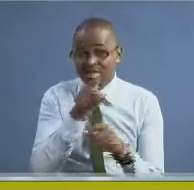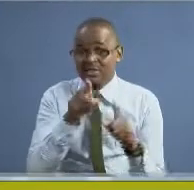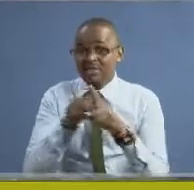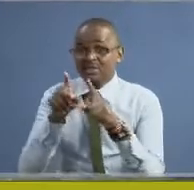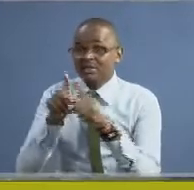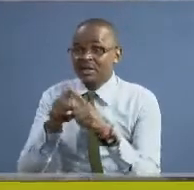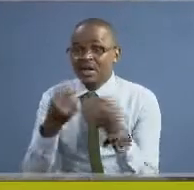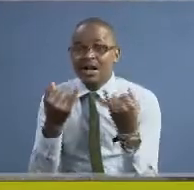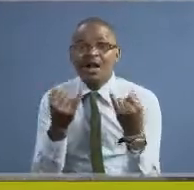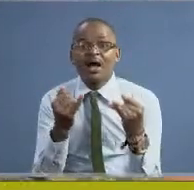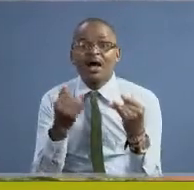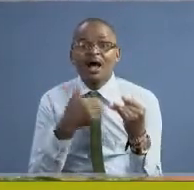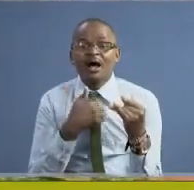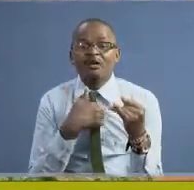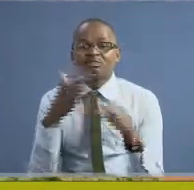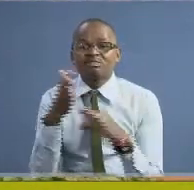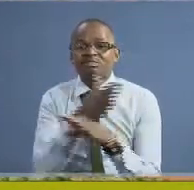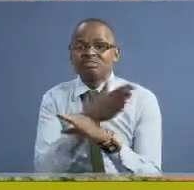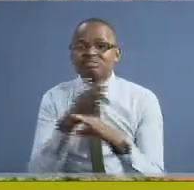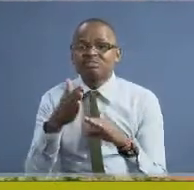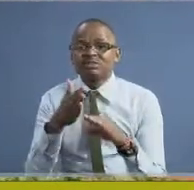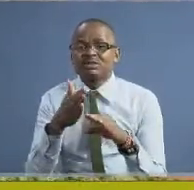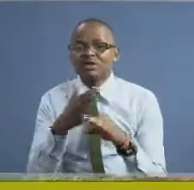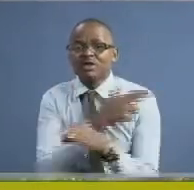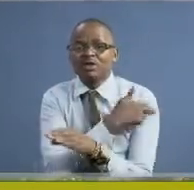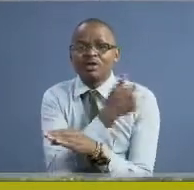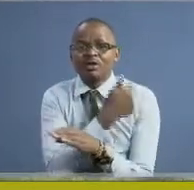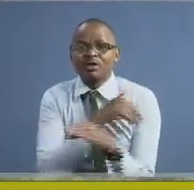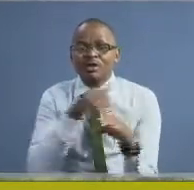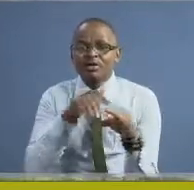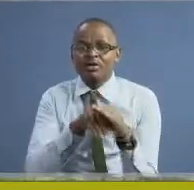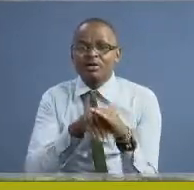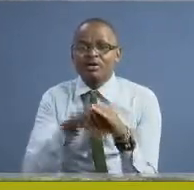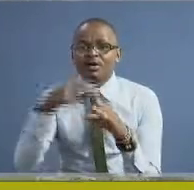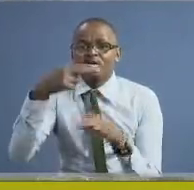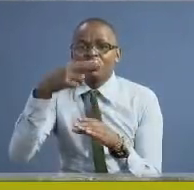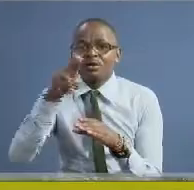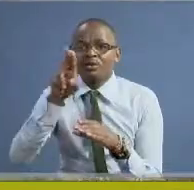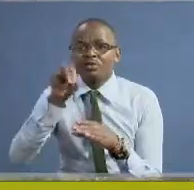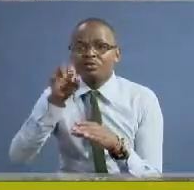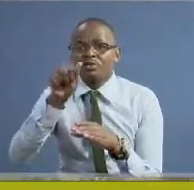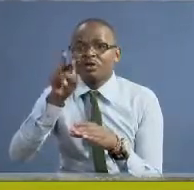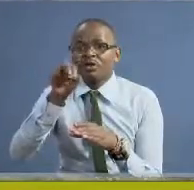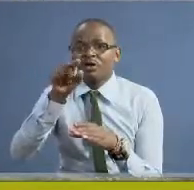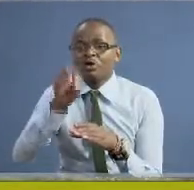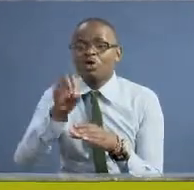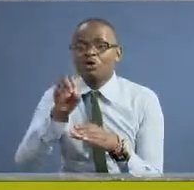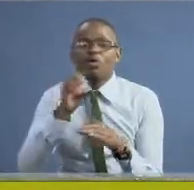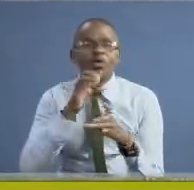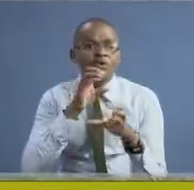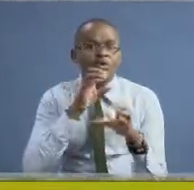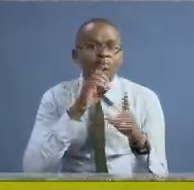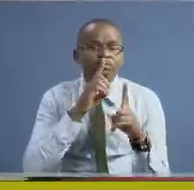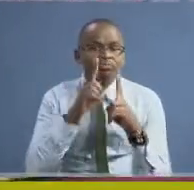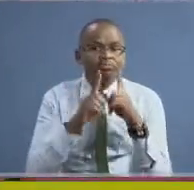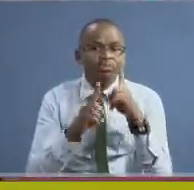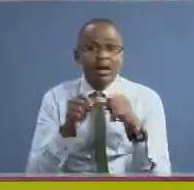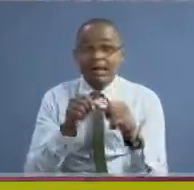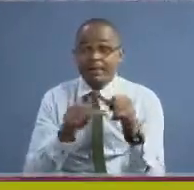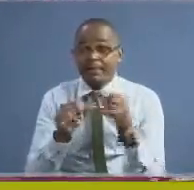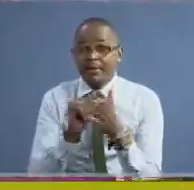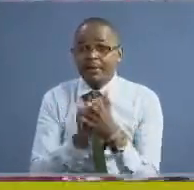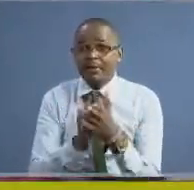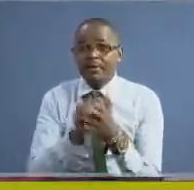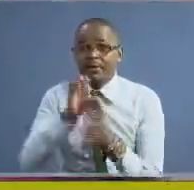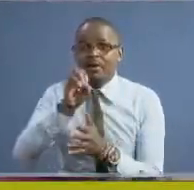na kwa sasa anauguza majeraha katika hospitali ya Hunyangu eneo la Butula. Wakizungumzia swala hili,